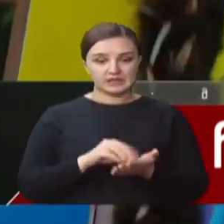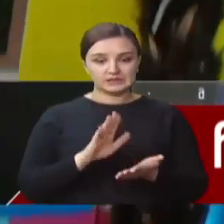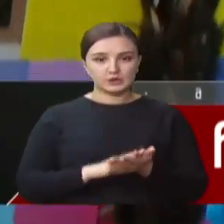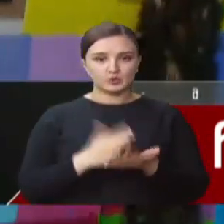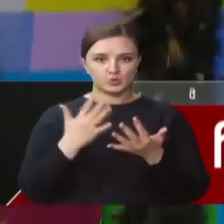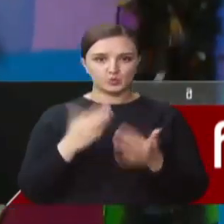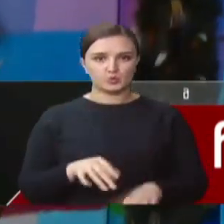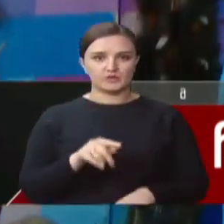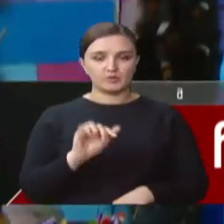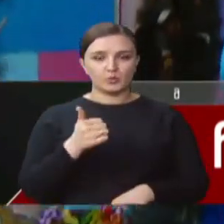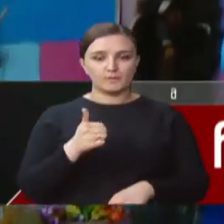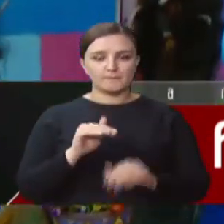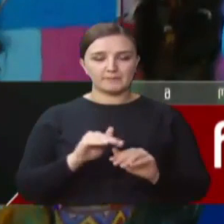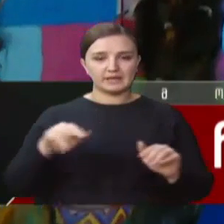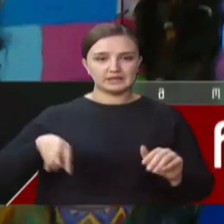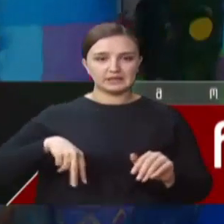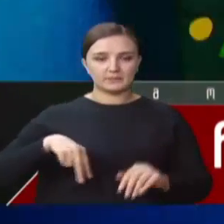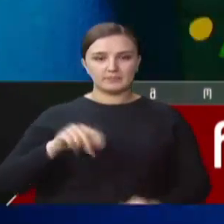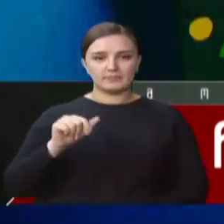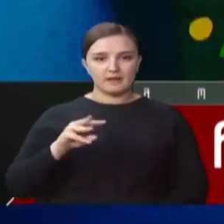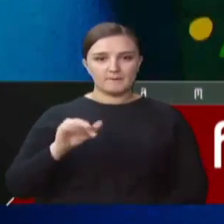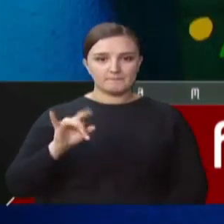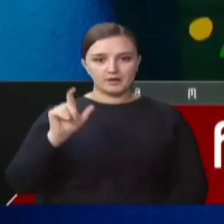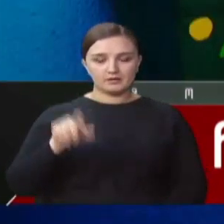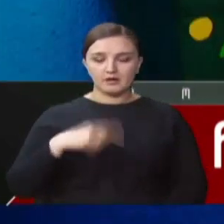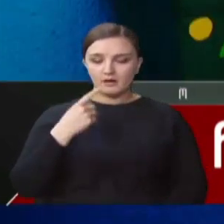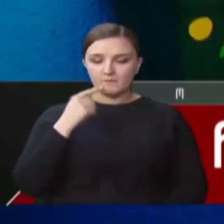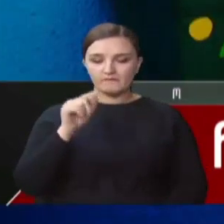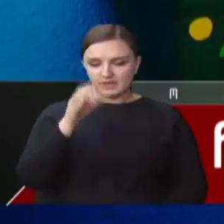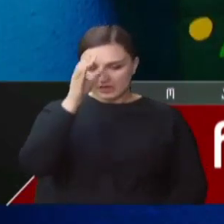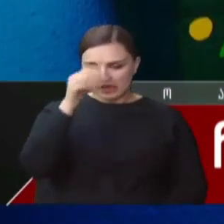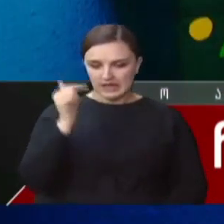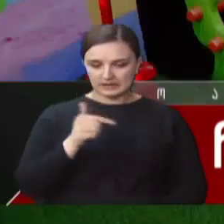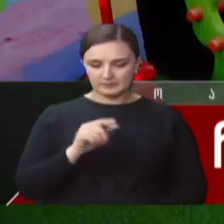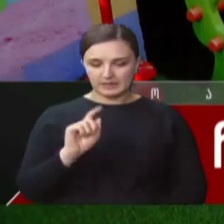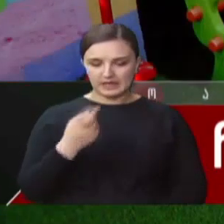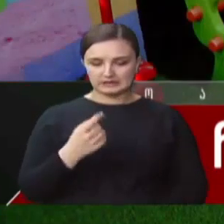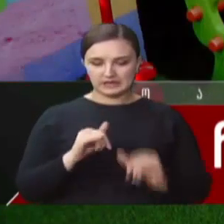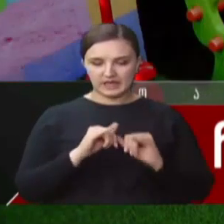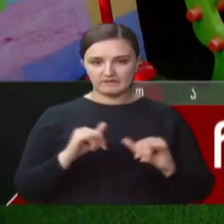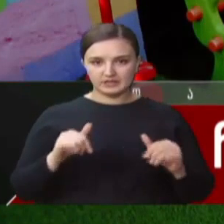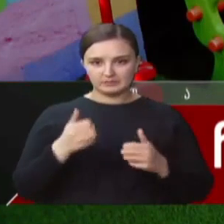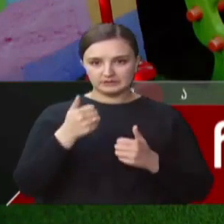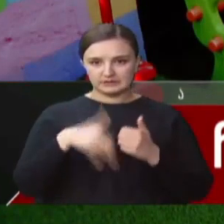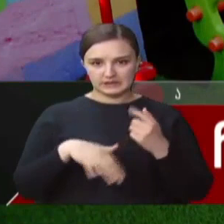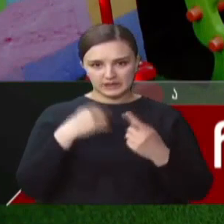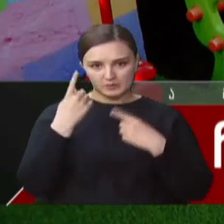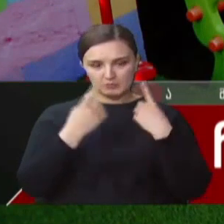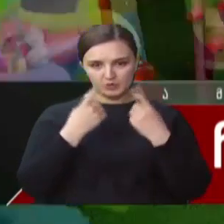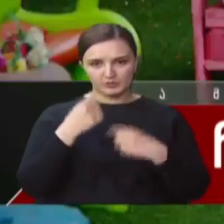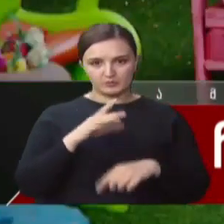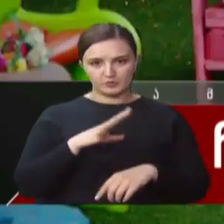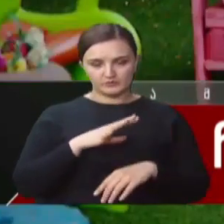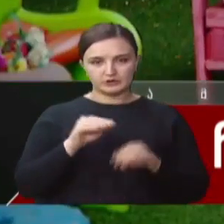ukve gaiara. Rogorc baghis direktori Tamar Chikviladze atskhadebs, isini ganatlebis kharisxis ganvitarebis tsentris mier informirebulebi